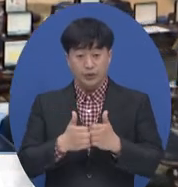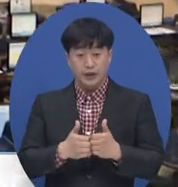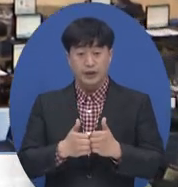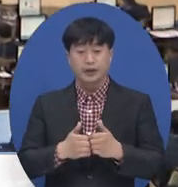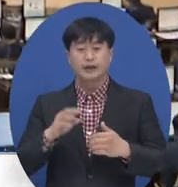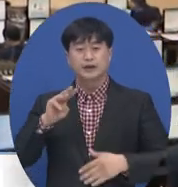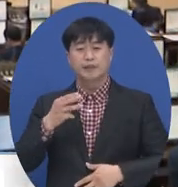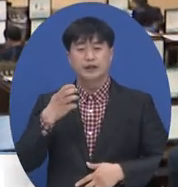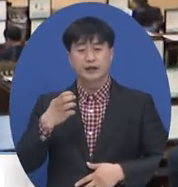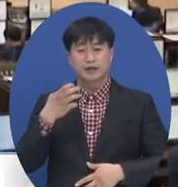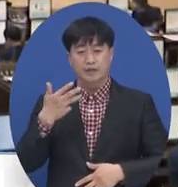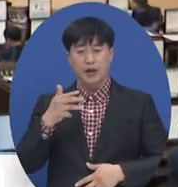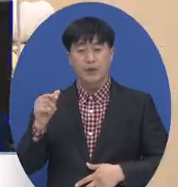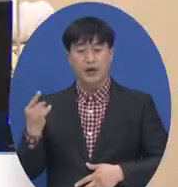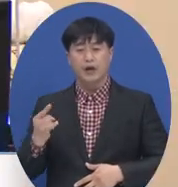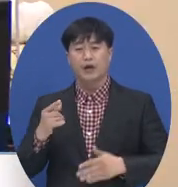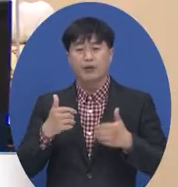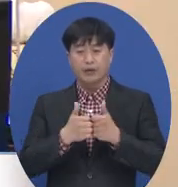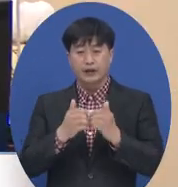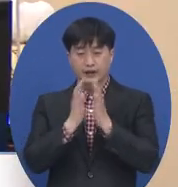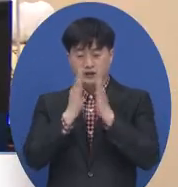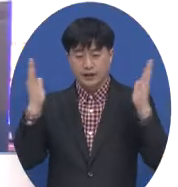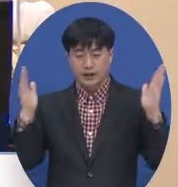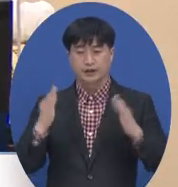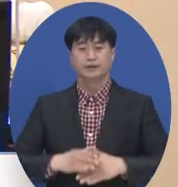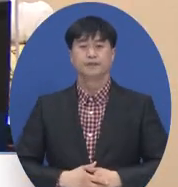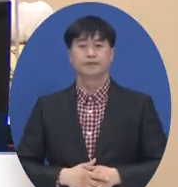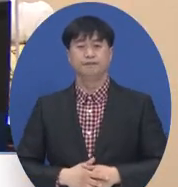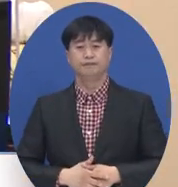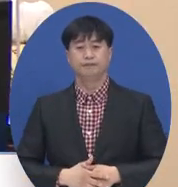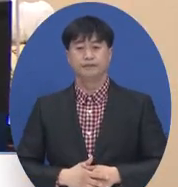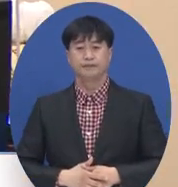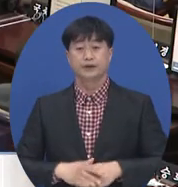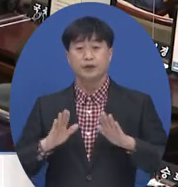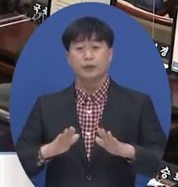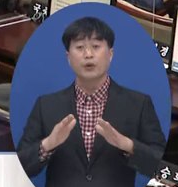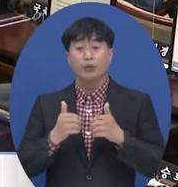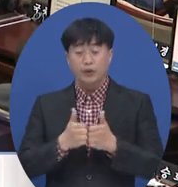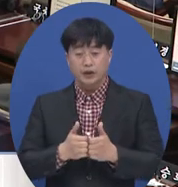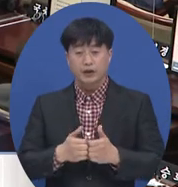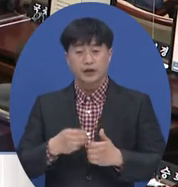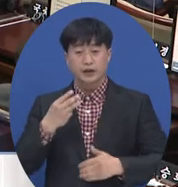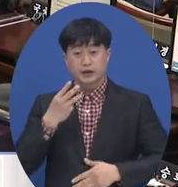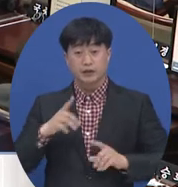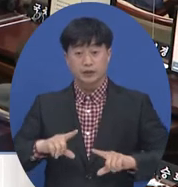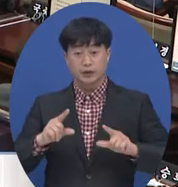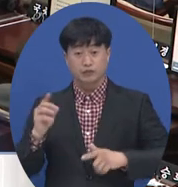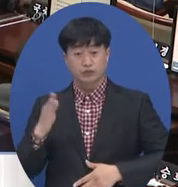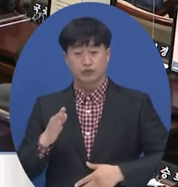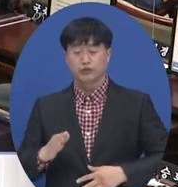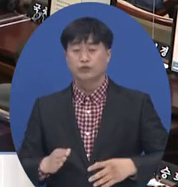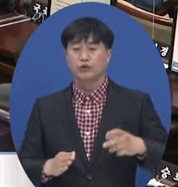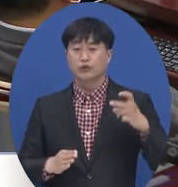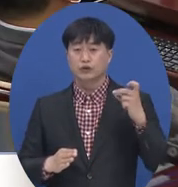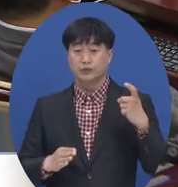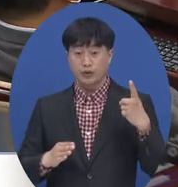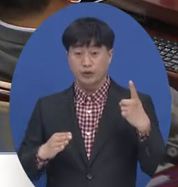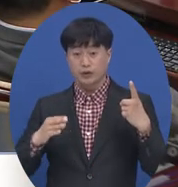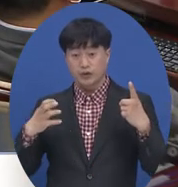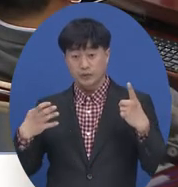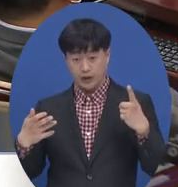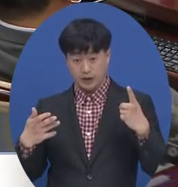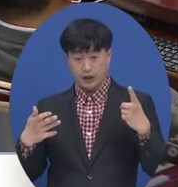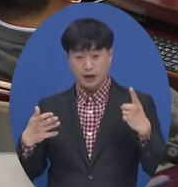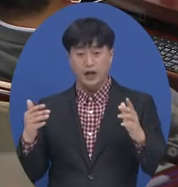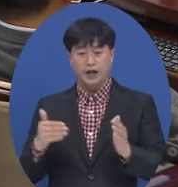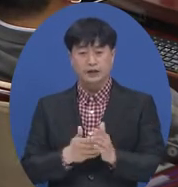경기도의회가 제348회 정례회 일정을 시작했습니다. 이번 회기는 3일부터 다음 달 18일까지